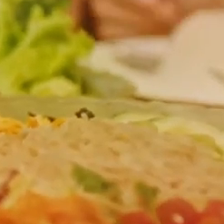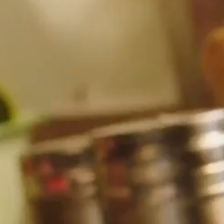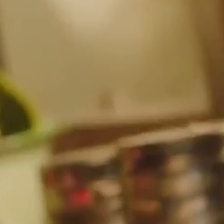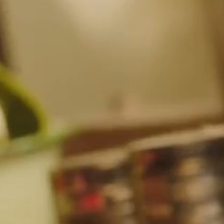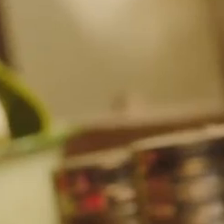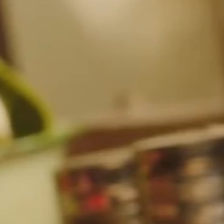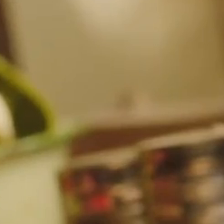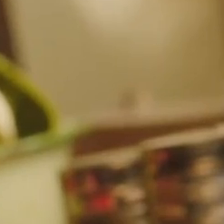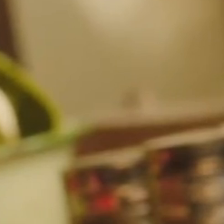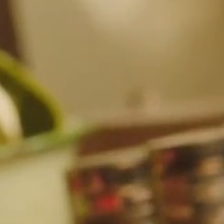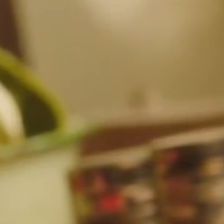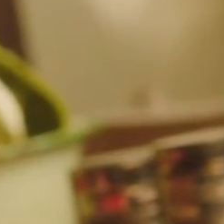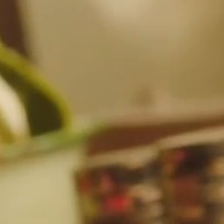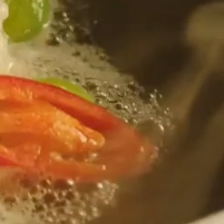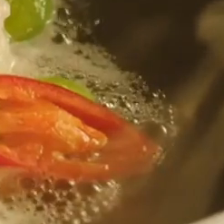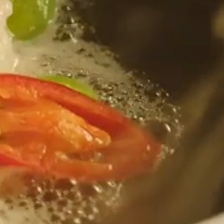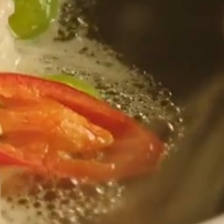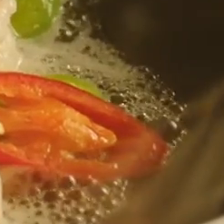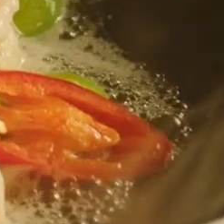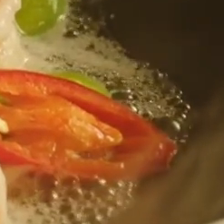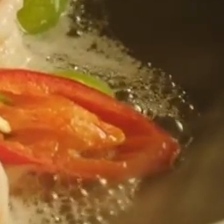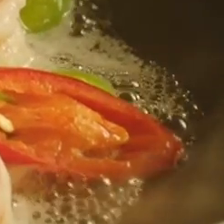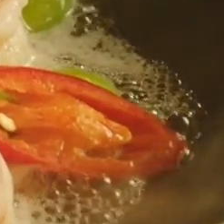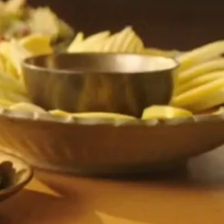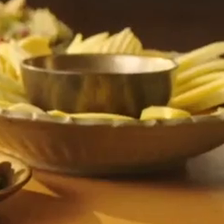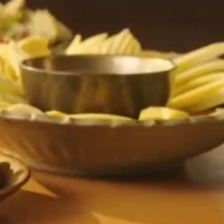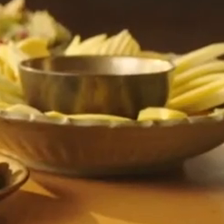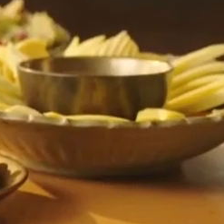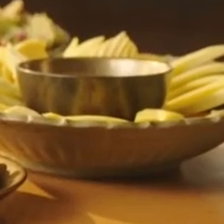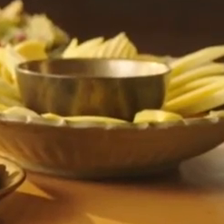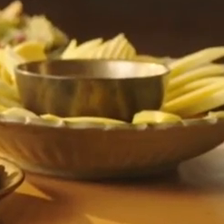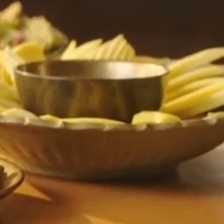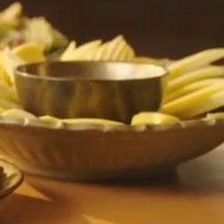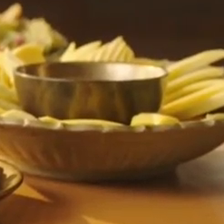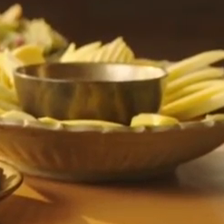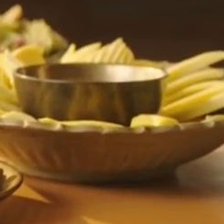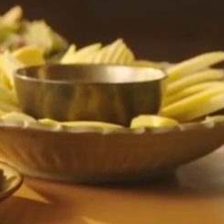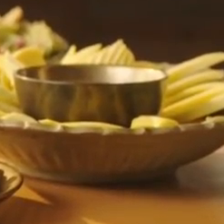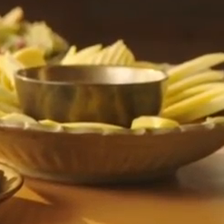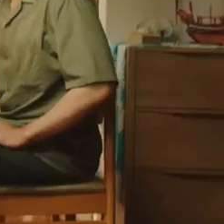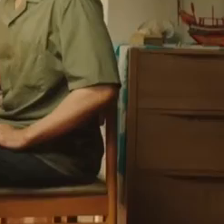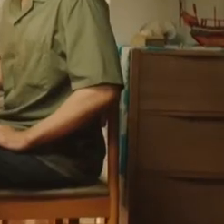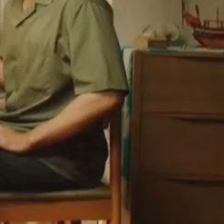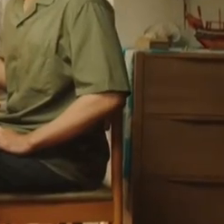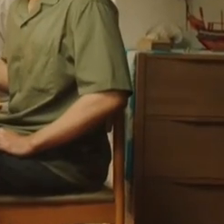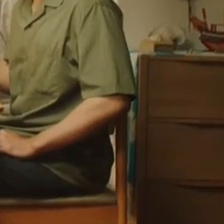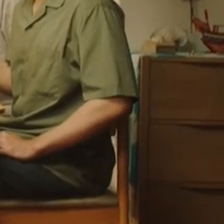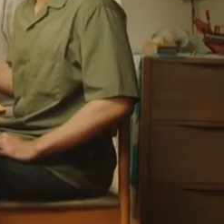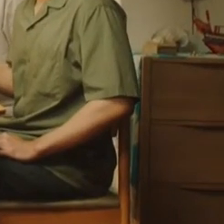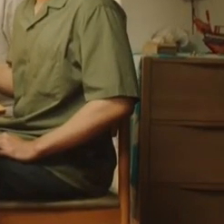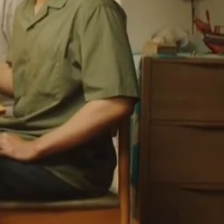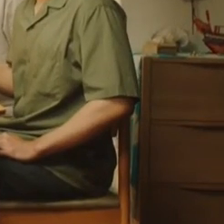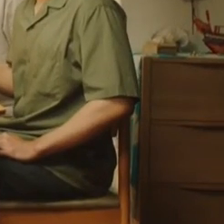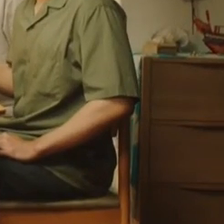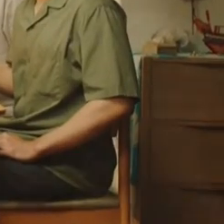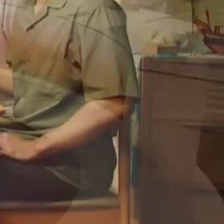สนับสนุนโดยใหม่ต้องลองซอสกะปิกุ้งเคยแท้รอยไทยใส่ปุ๊บร้อยปั๊บ